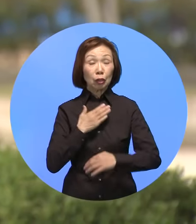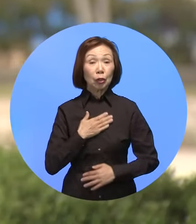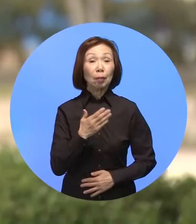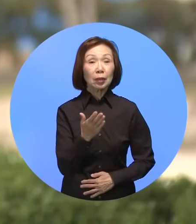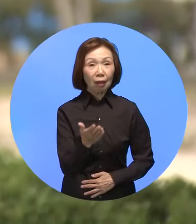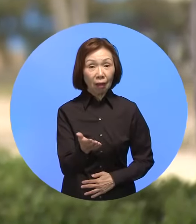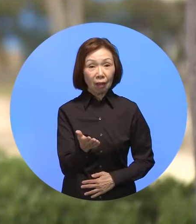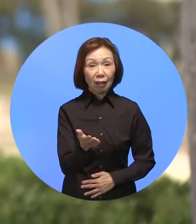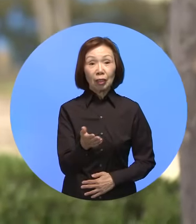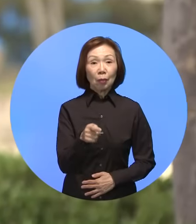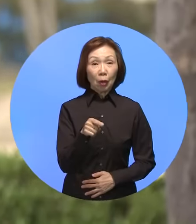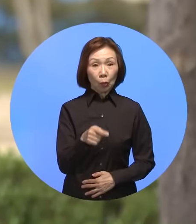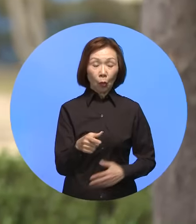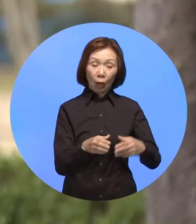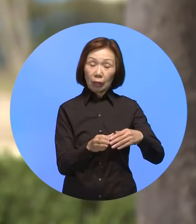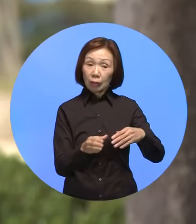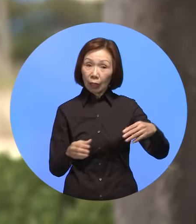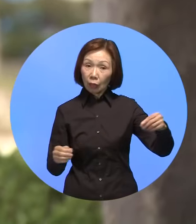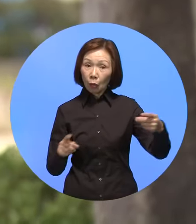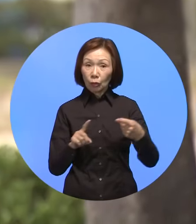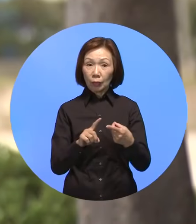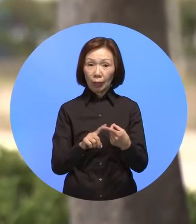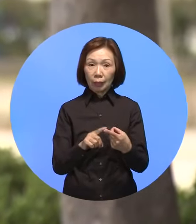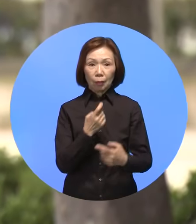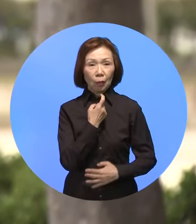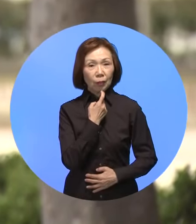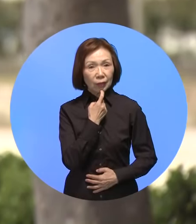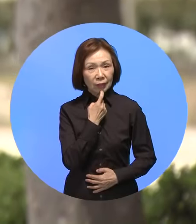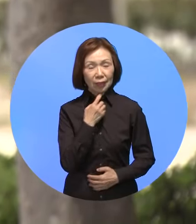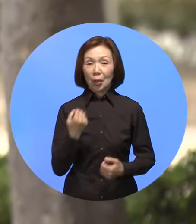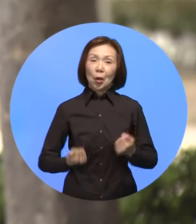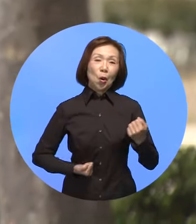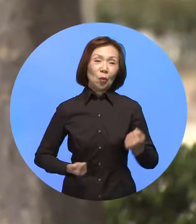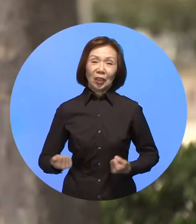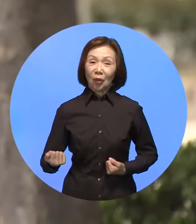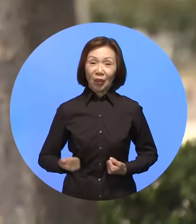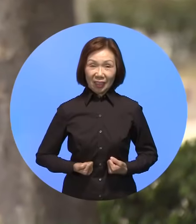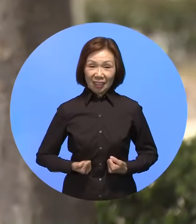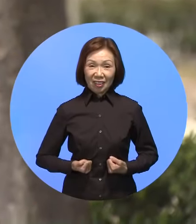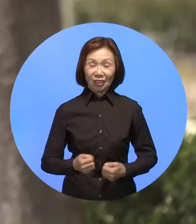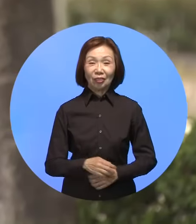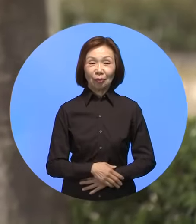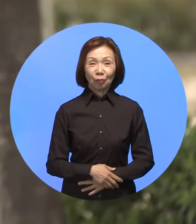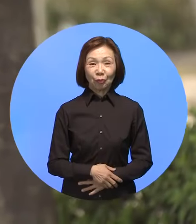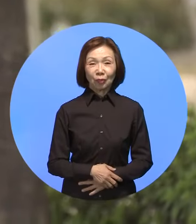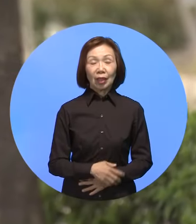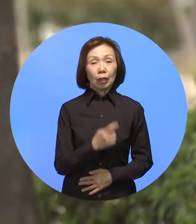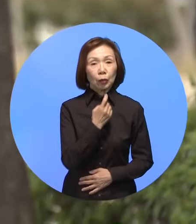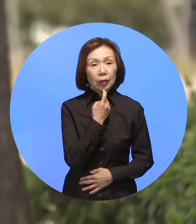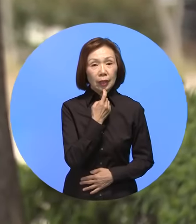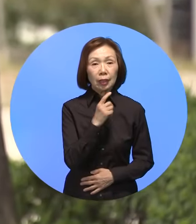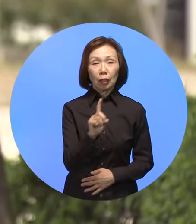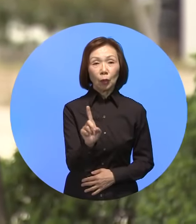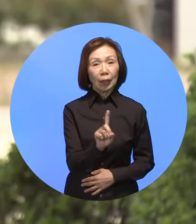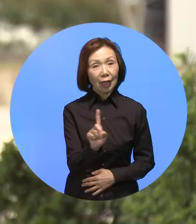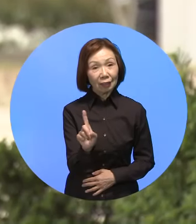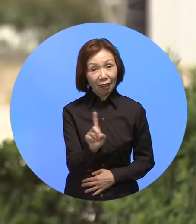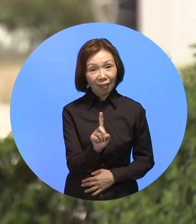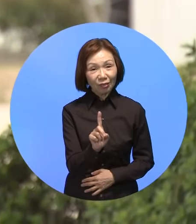この遺跡全国的にもとっても不思議で面白い席なんです何が不思議かといいます